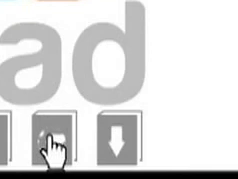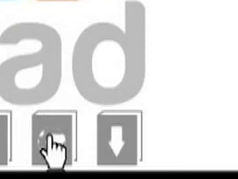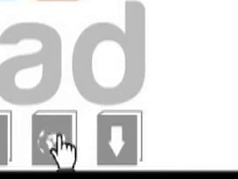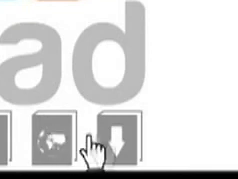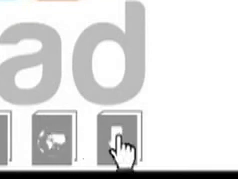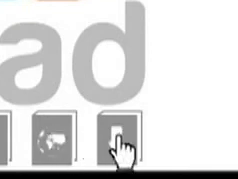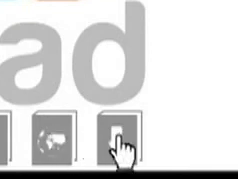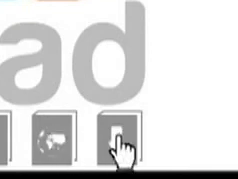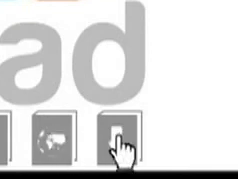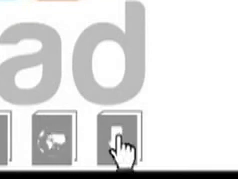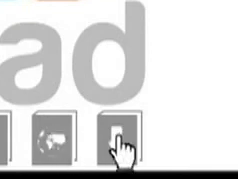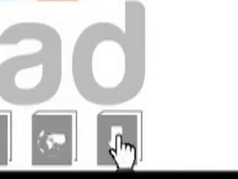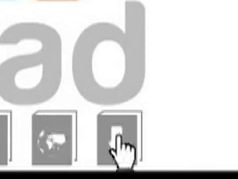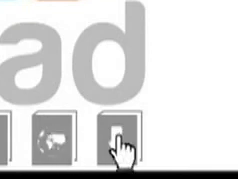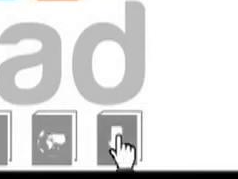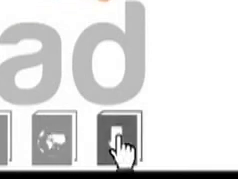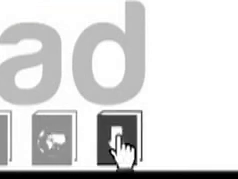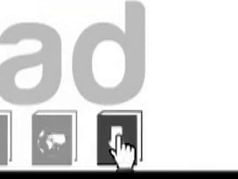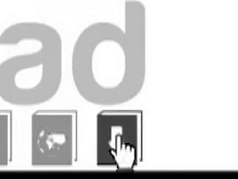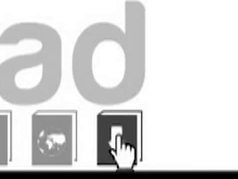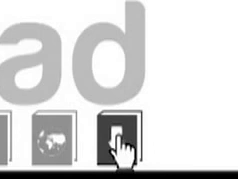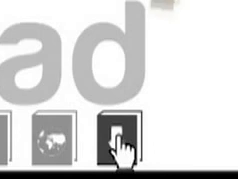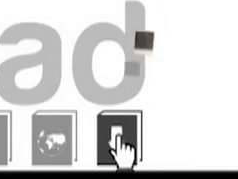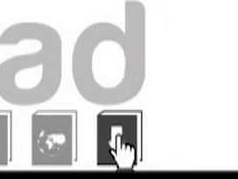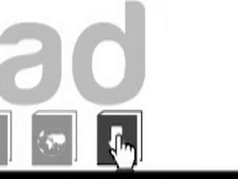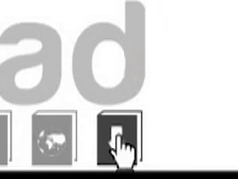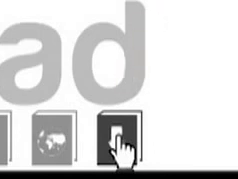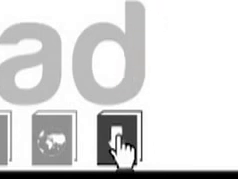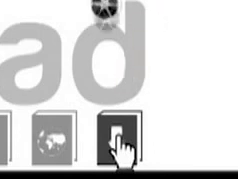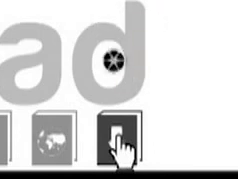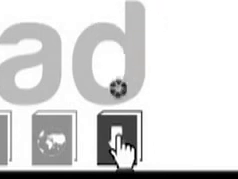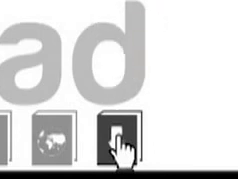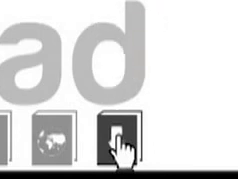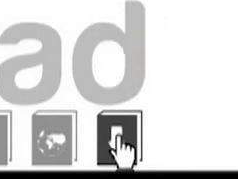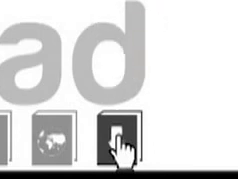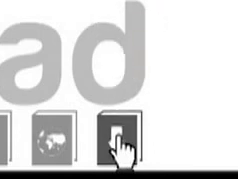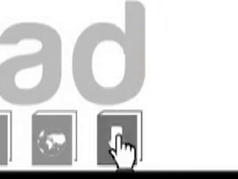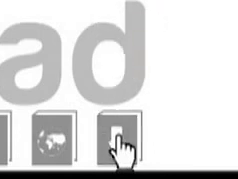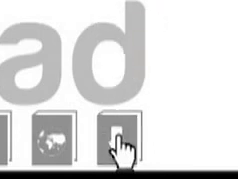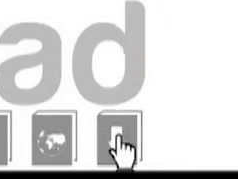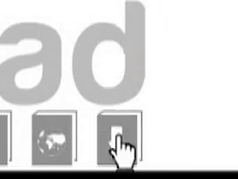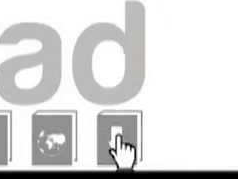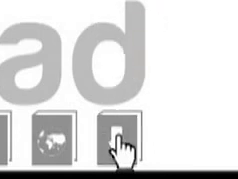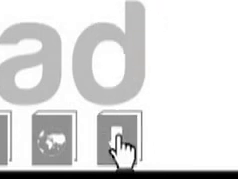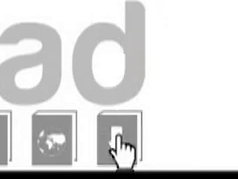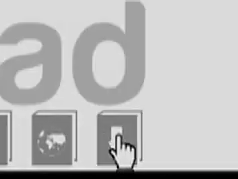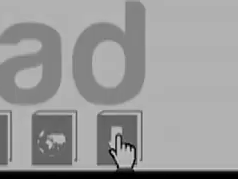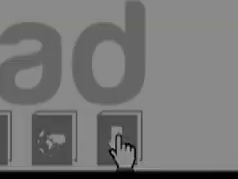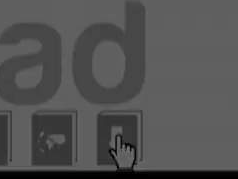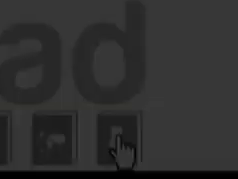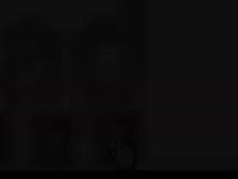多媒体互动。你仲可以 download 书内嘅相片观赏或者下载随书影片。